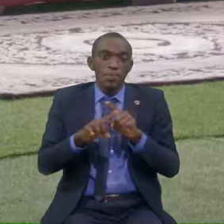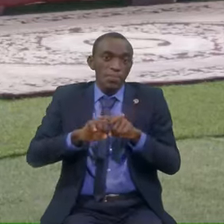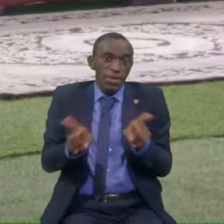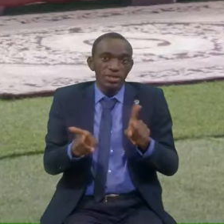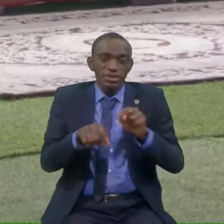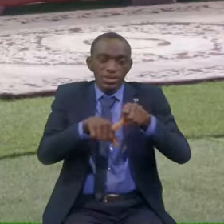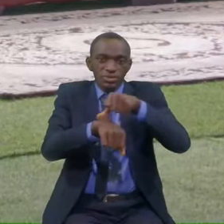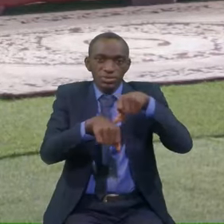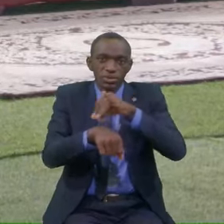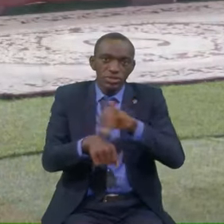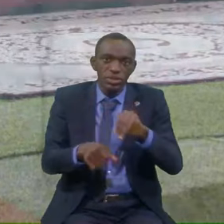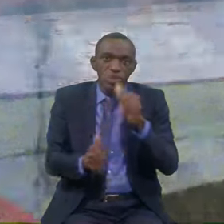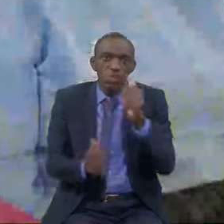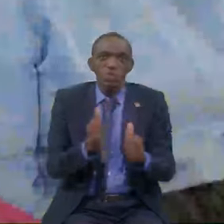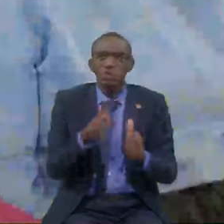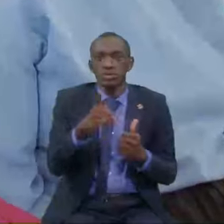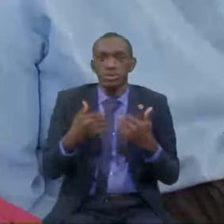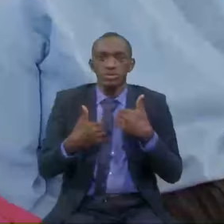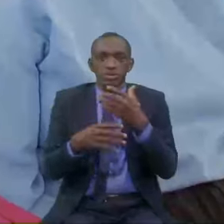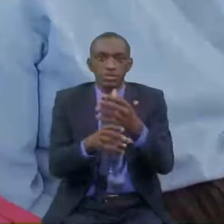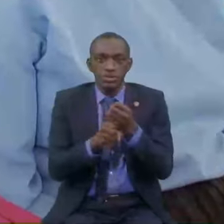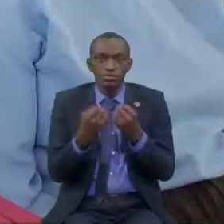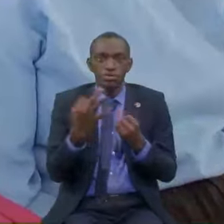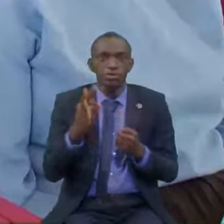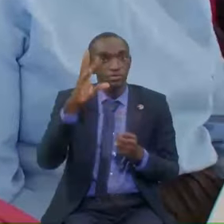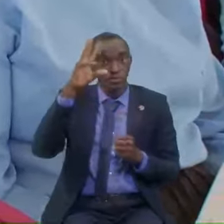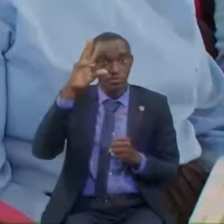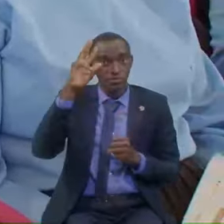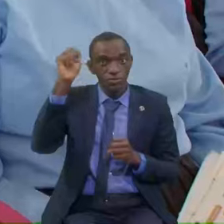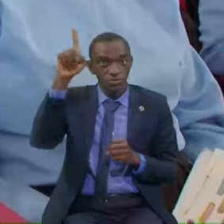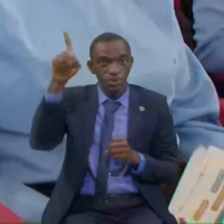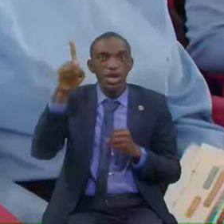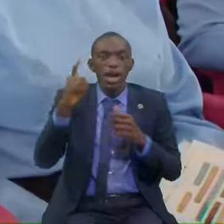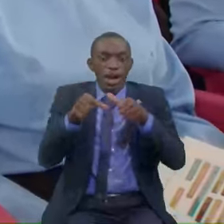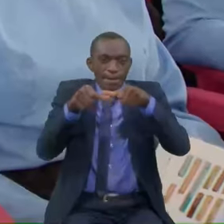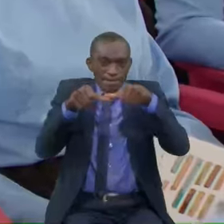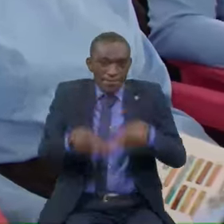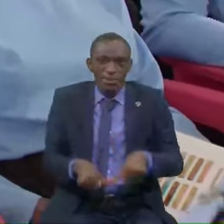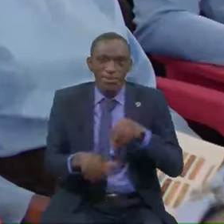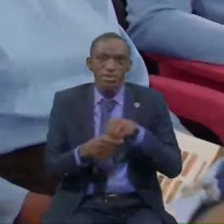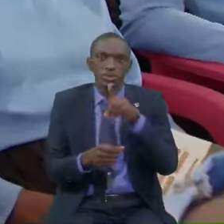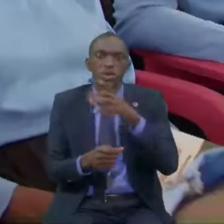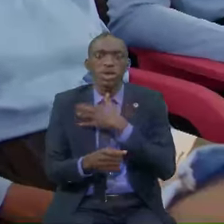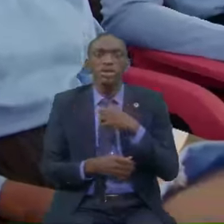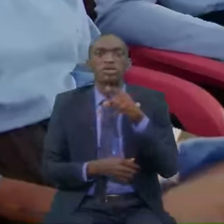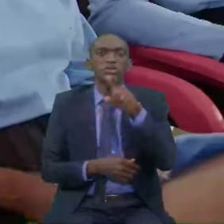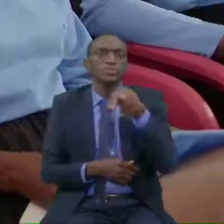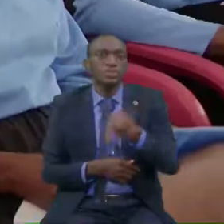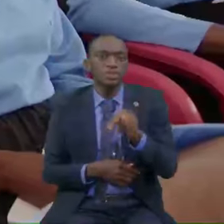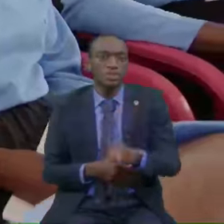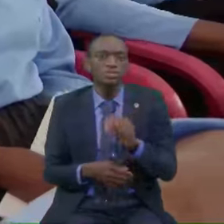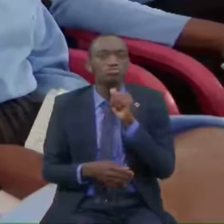l'onction que vous avez reçue de lui demeure en vous. Et vous n'avez pas besoin qu'on